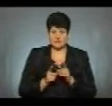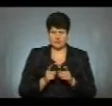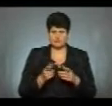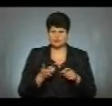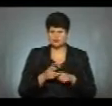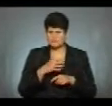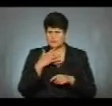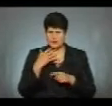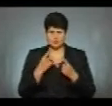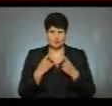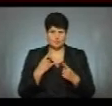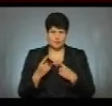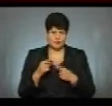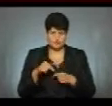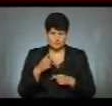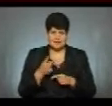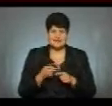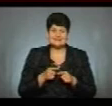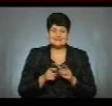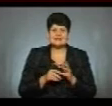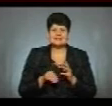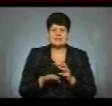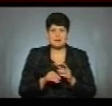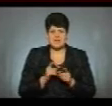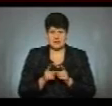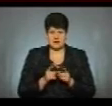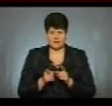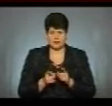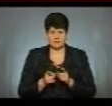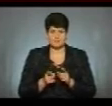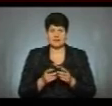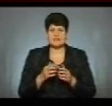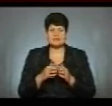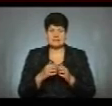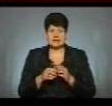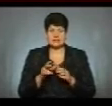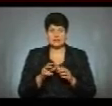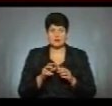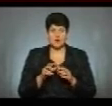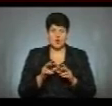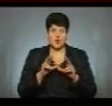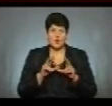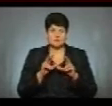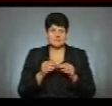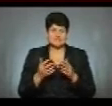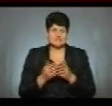багато обговорювали в цьому році, це, звичайно, земельна реформа, яку, знову ж таки, серед обіцянок знайшли президента, обіцянки, які він не